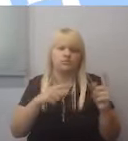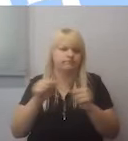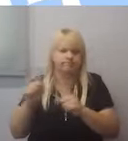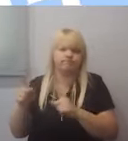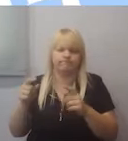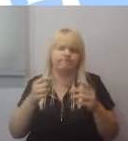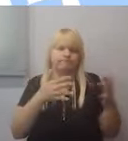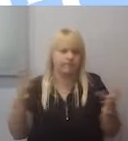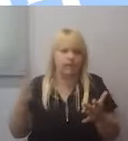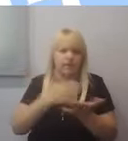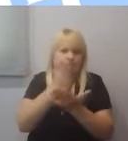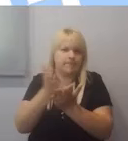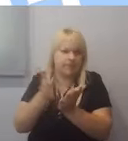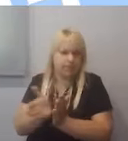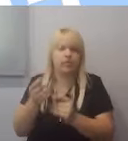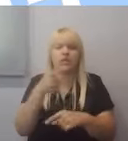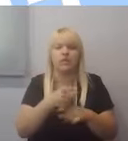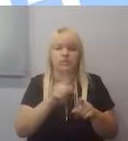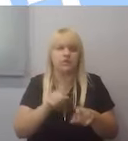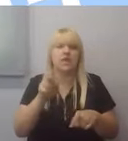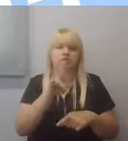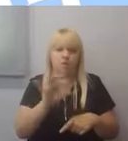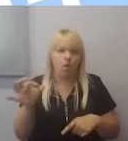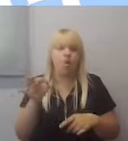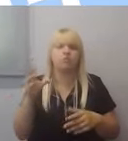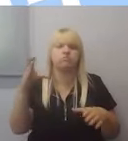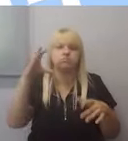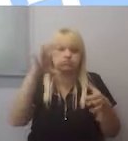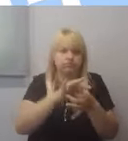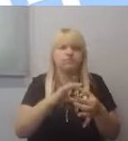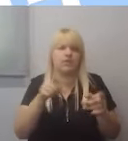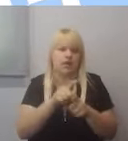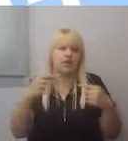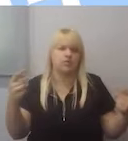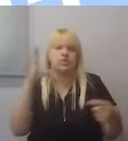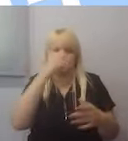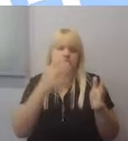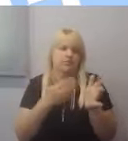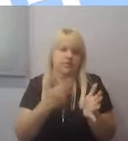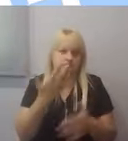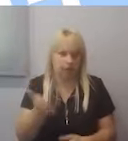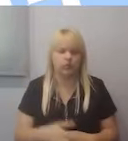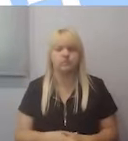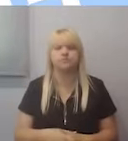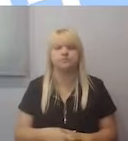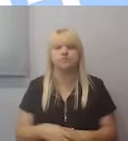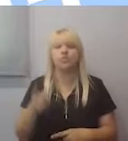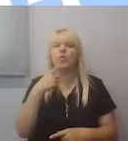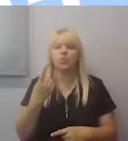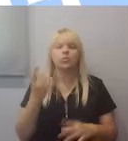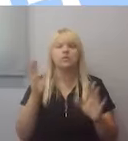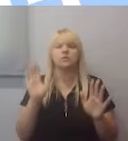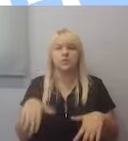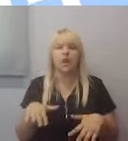nevalastiskā sektora saistī jo tad tie ir tie resursi ko noteikti var izmantot nu jā un un tad vienkārši par runājot par tām pašām par